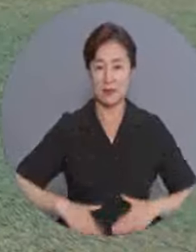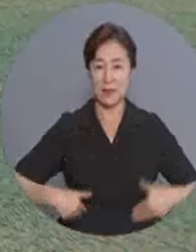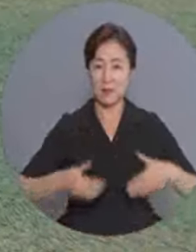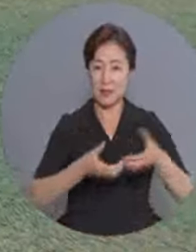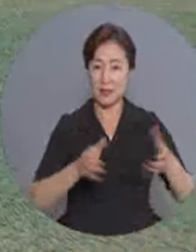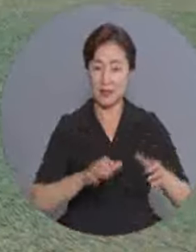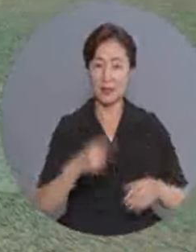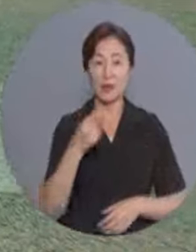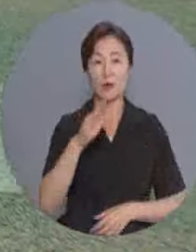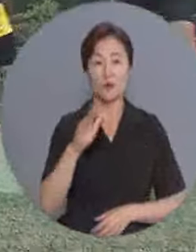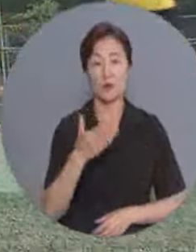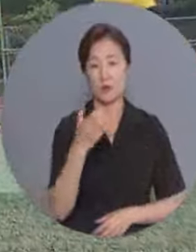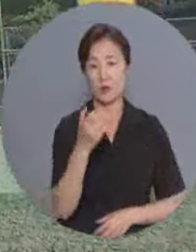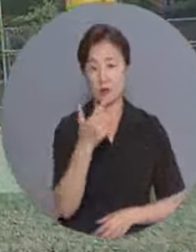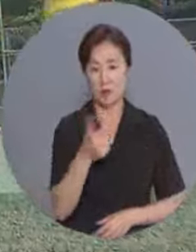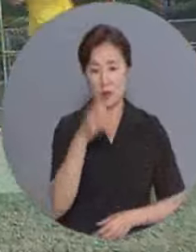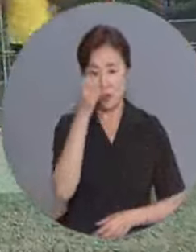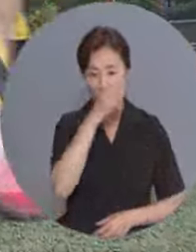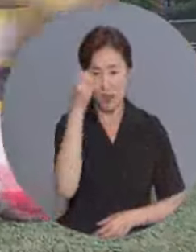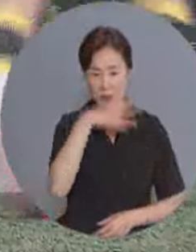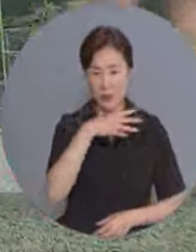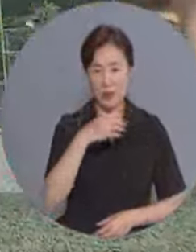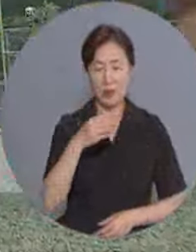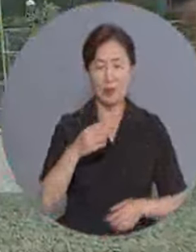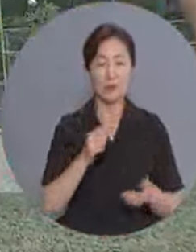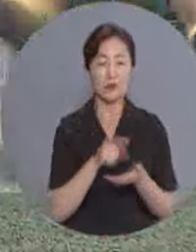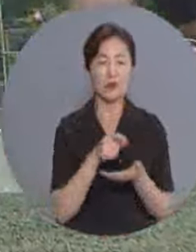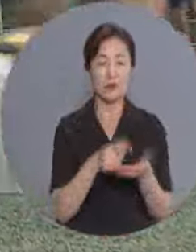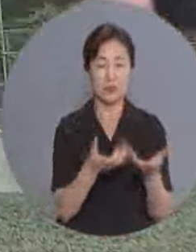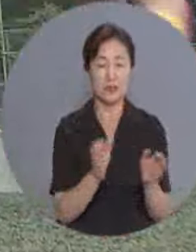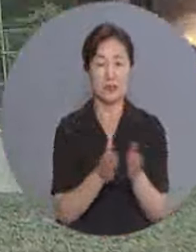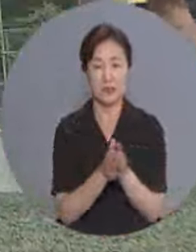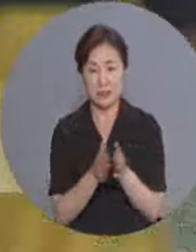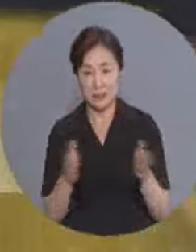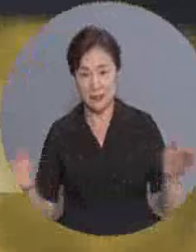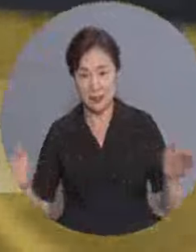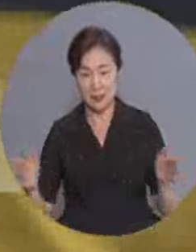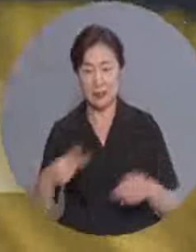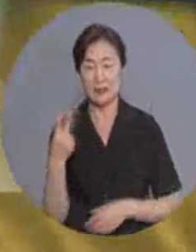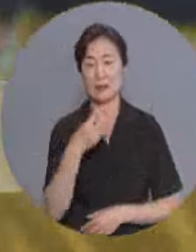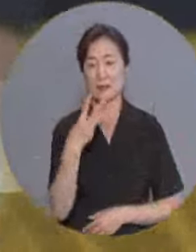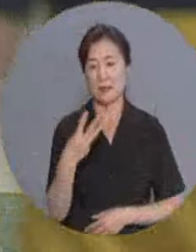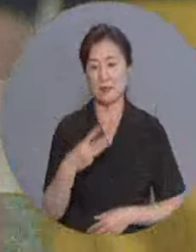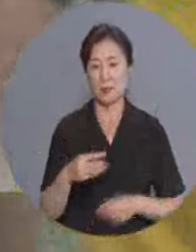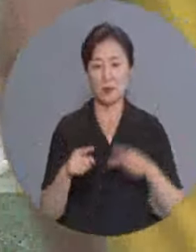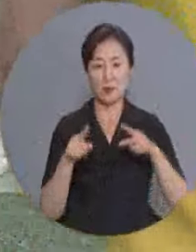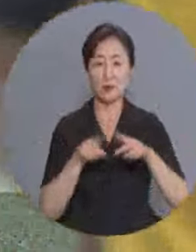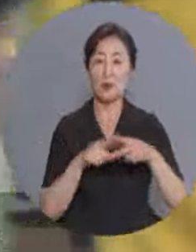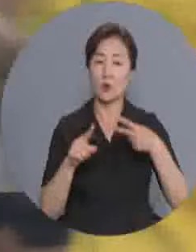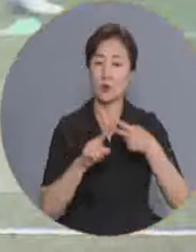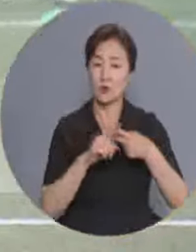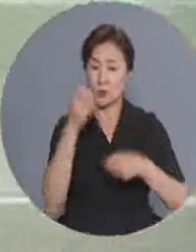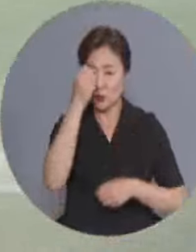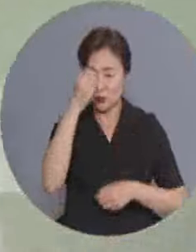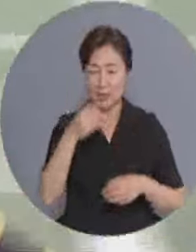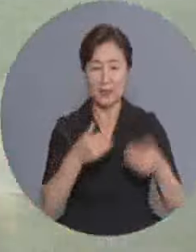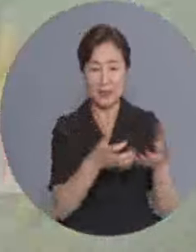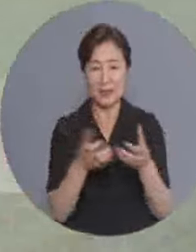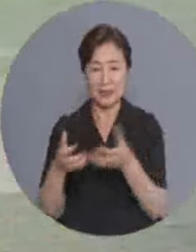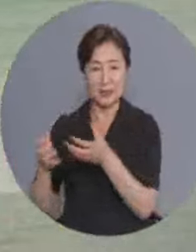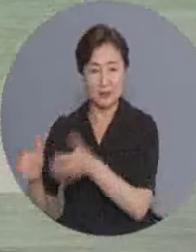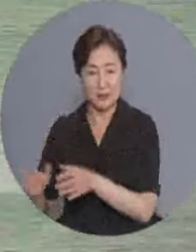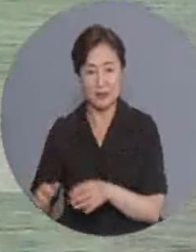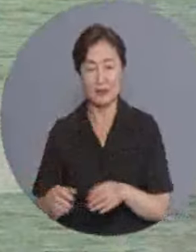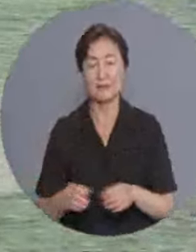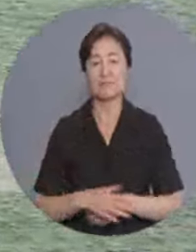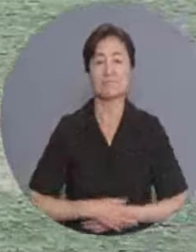드래곤즈는 1996년 광양제철고 축구부 창단을 시작으로 2003년 초중고 각 한 팀씩 정식 유소년